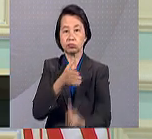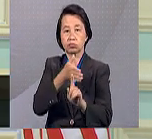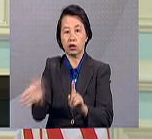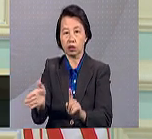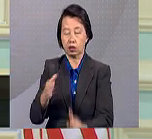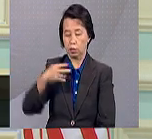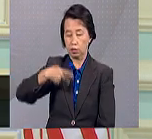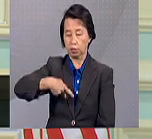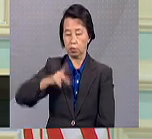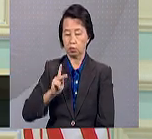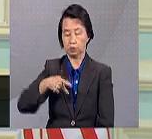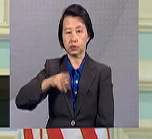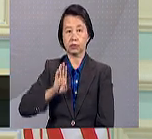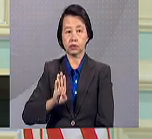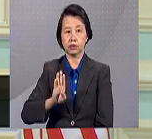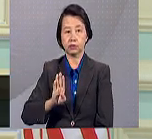PKPB.